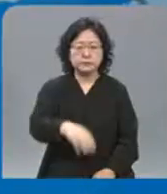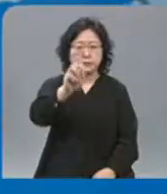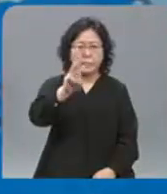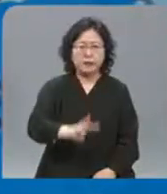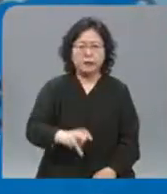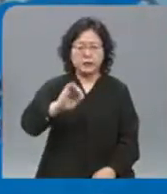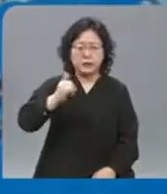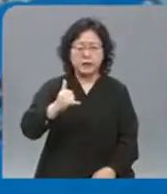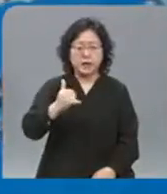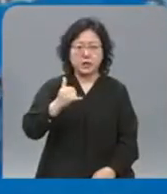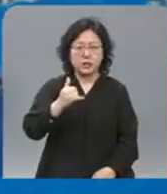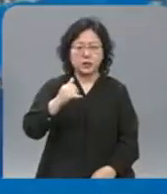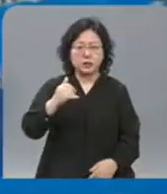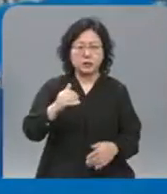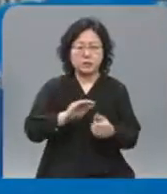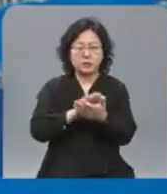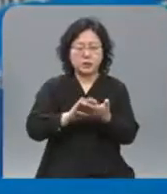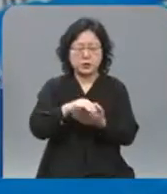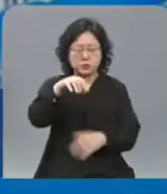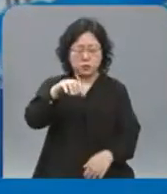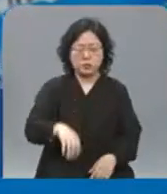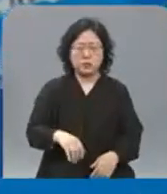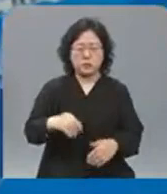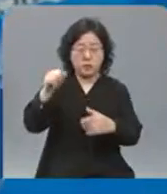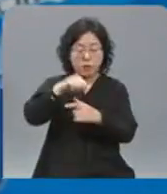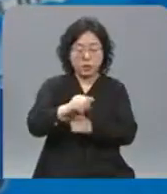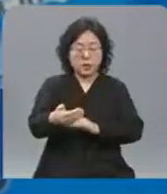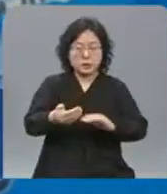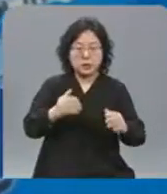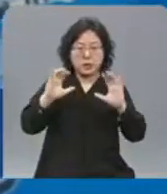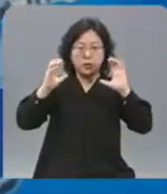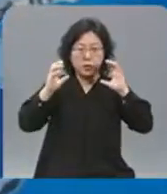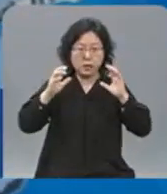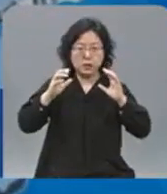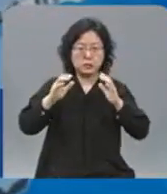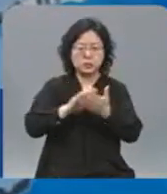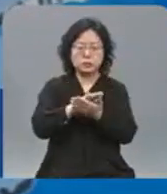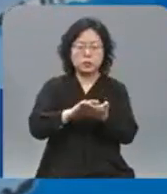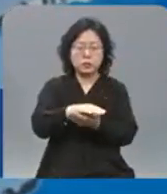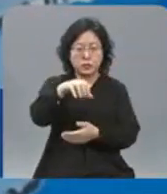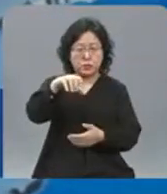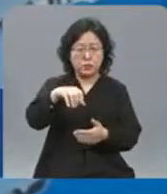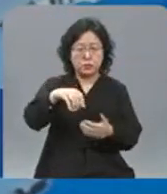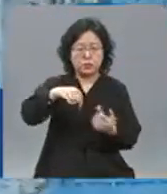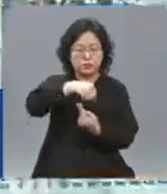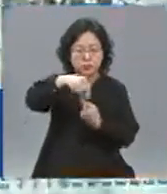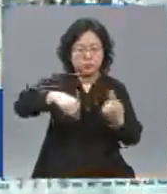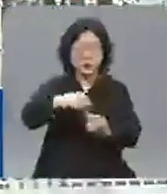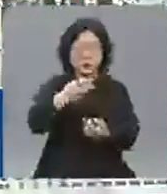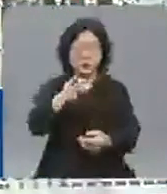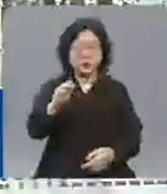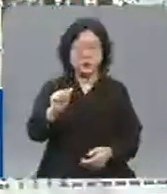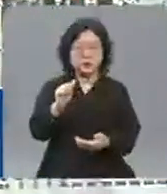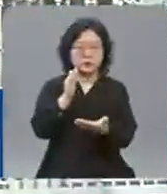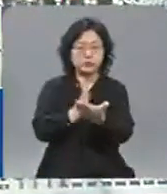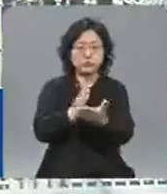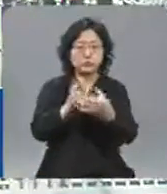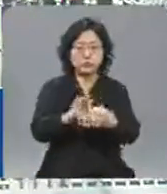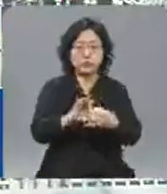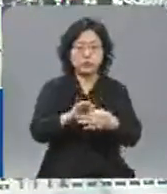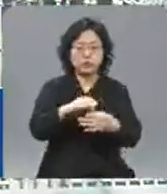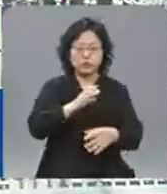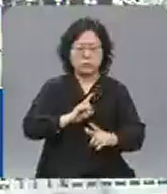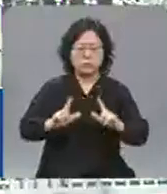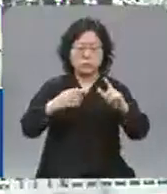광주 지산유원지에서 자치단체 허가가 나기 전에 어린이들을 놀이기구에 태워 영업했다는 KBS 보도와 관련해